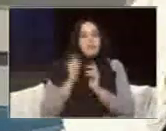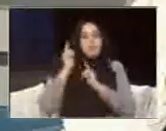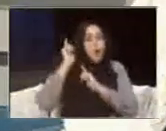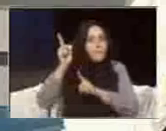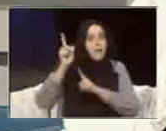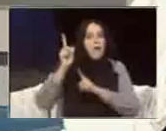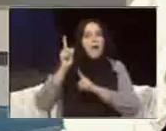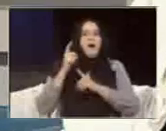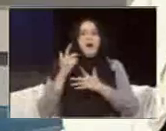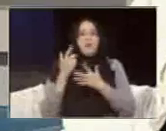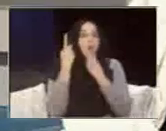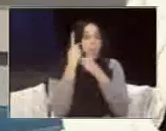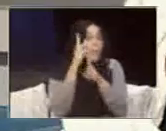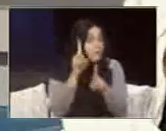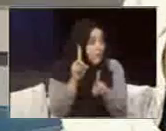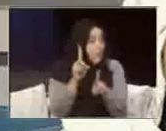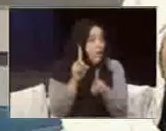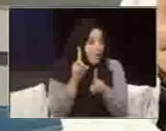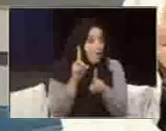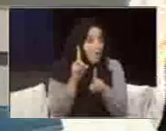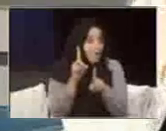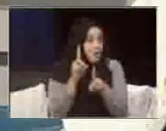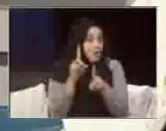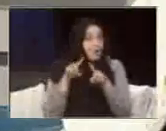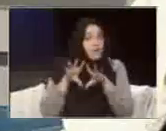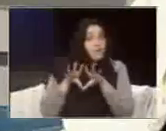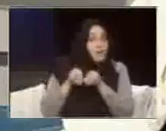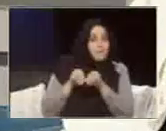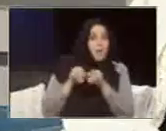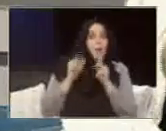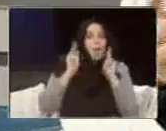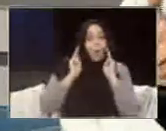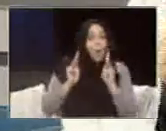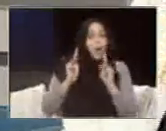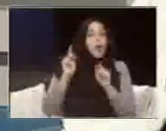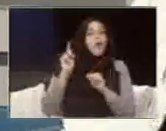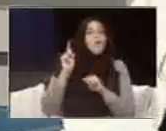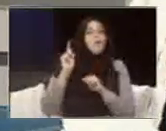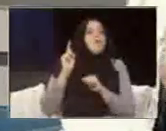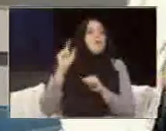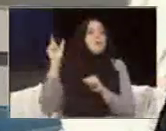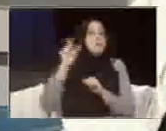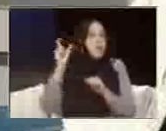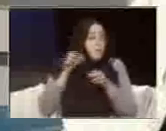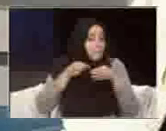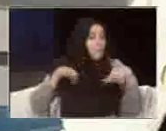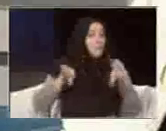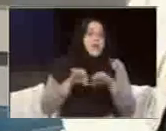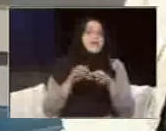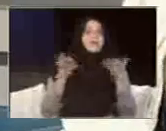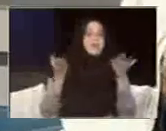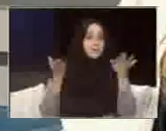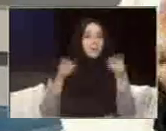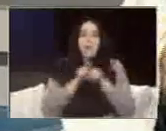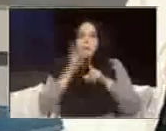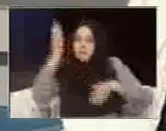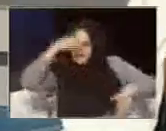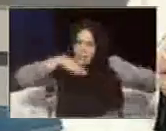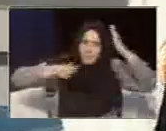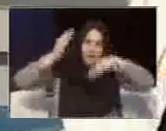ليكافح، ليدافع عن العرض، ويدافع عن الدين، ويدافع عن الوطن. وكذلك